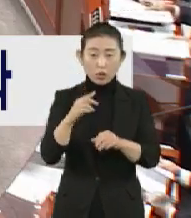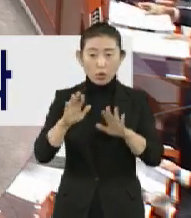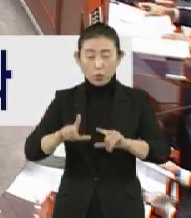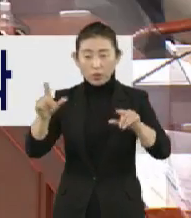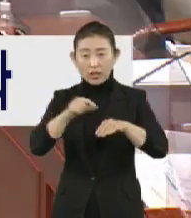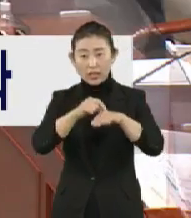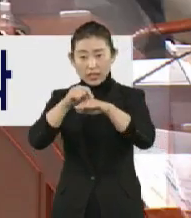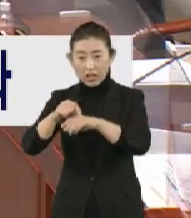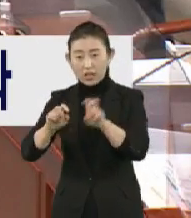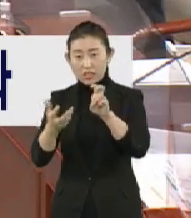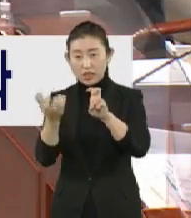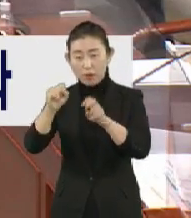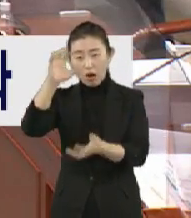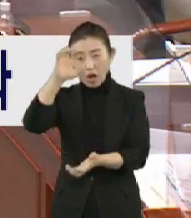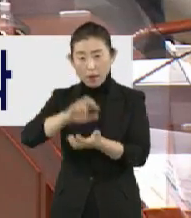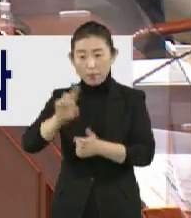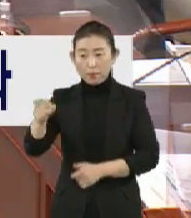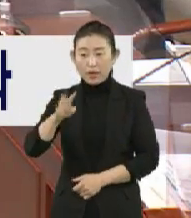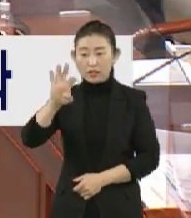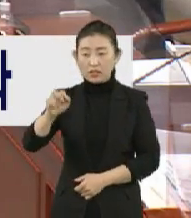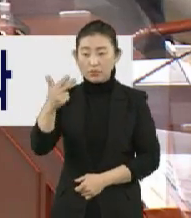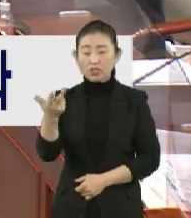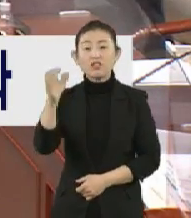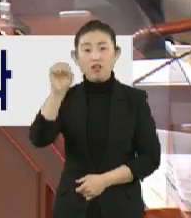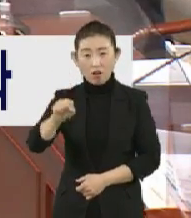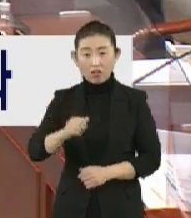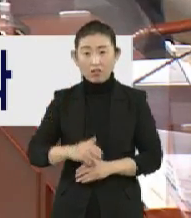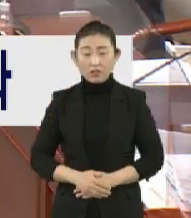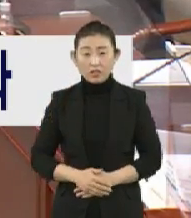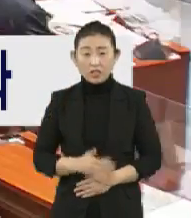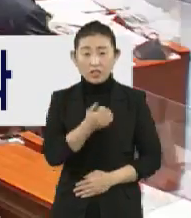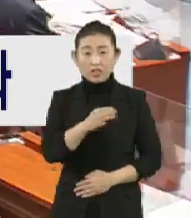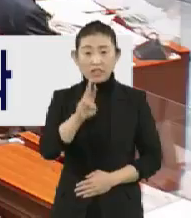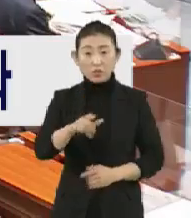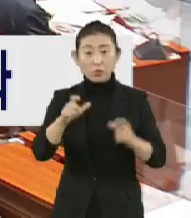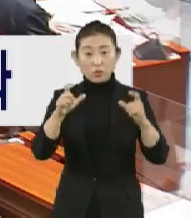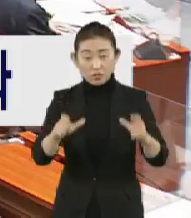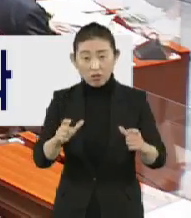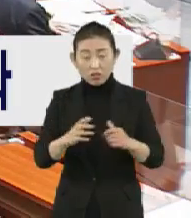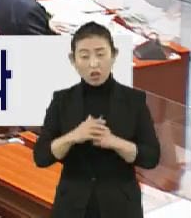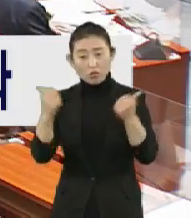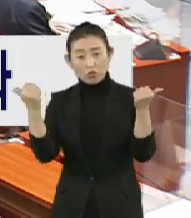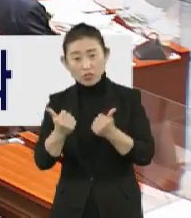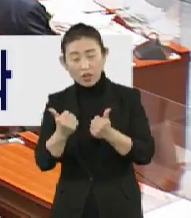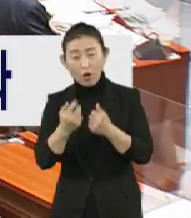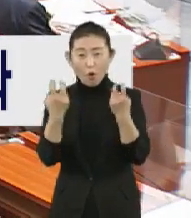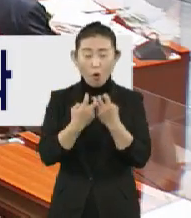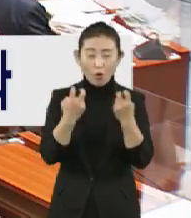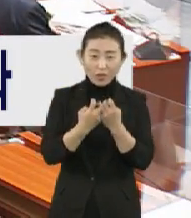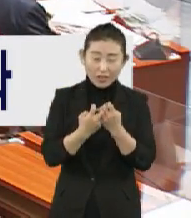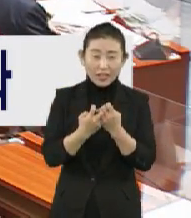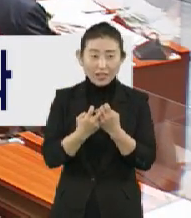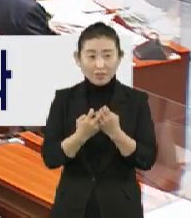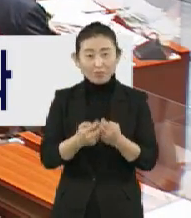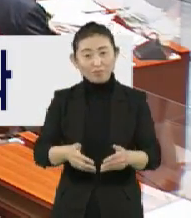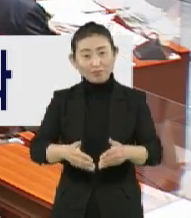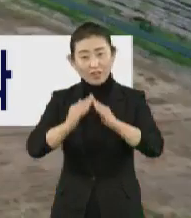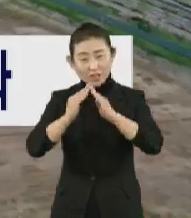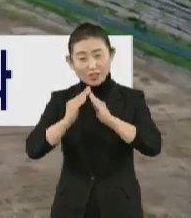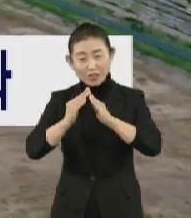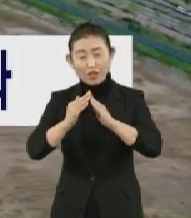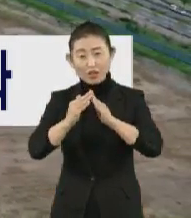20억 원을 포함해 147억 원. 이 정도면 세종의 국회를 어떻게 건설할지 상세하게 그림을 그릴 수